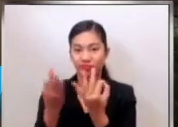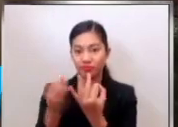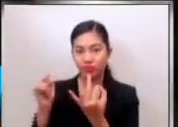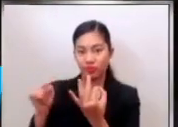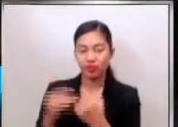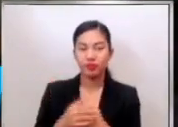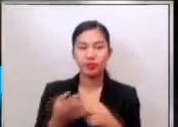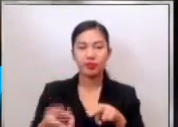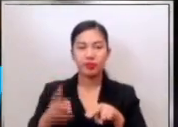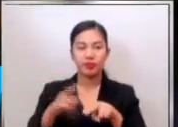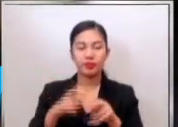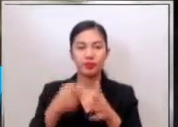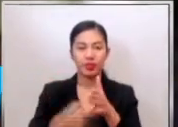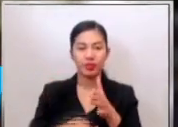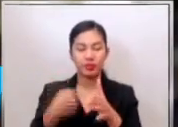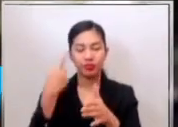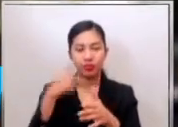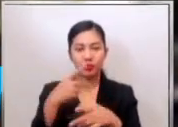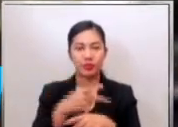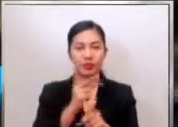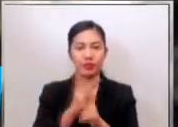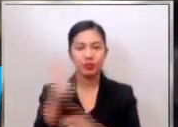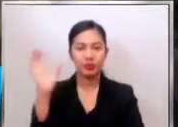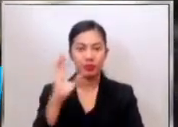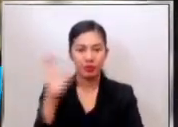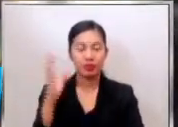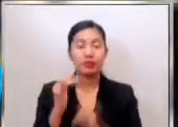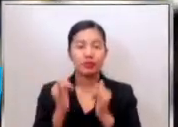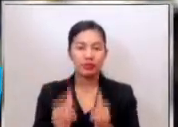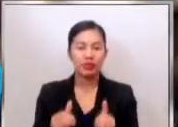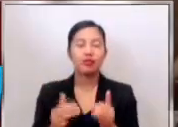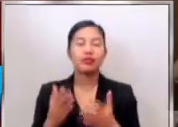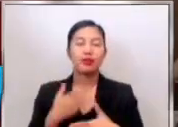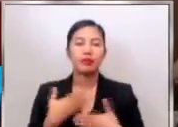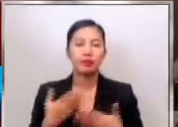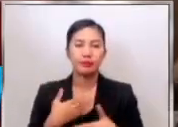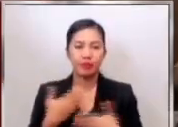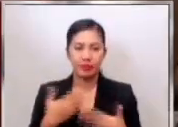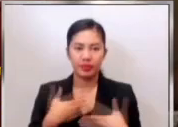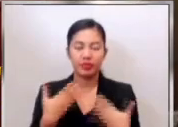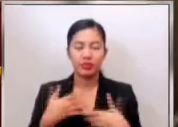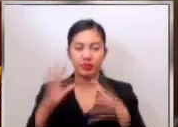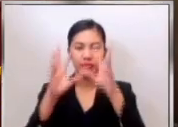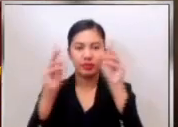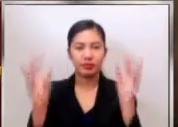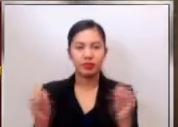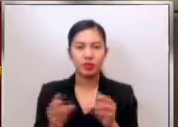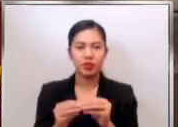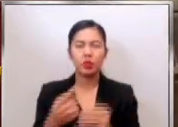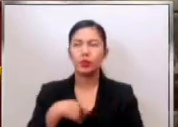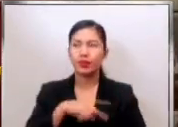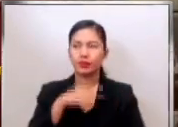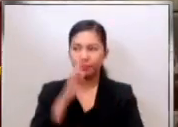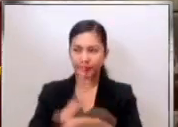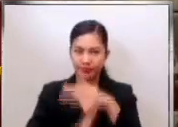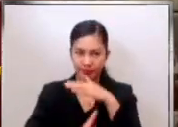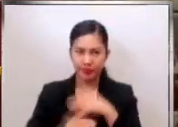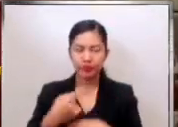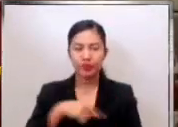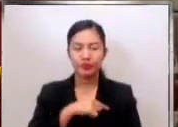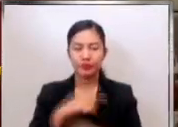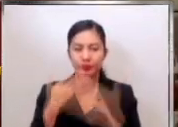mga panghanda sa Noche Buena, masaya pa rin daw ipagdiriwang ang Pasko. Simpleng handa lang, makapagpasalamat lang kami sa Panginoon